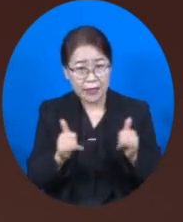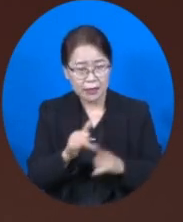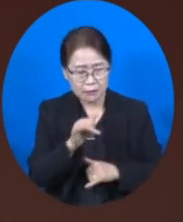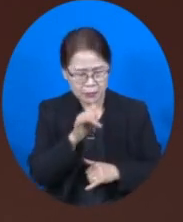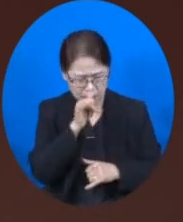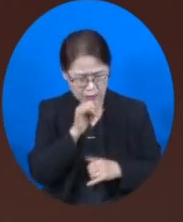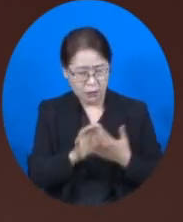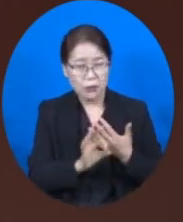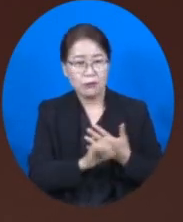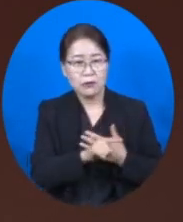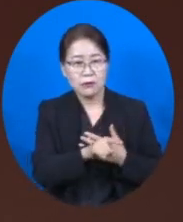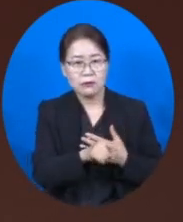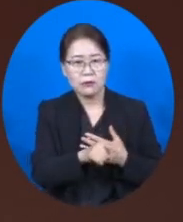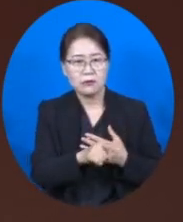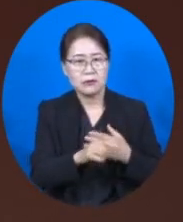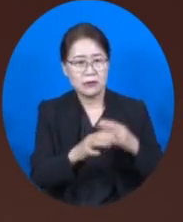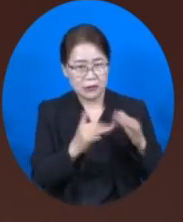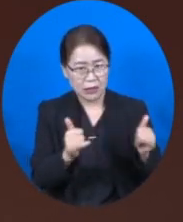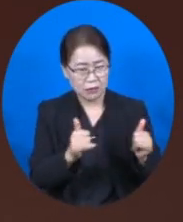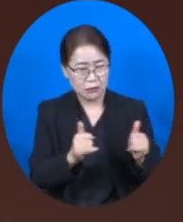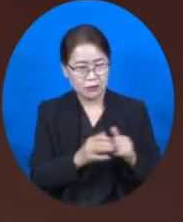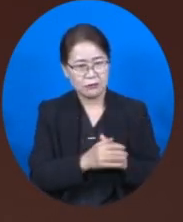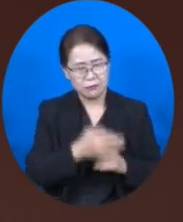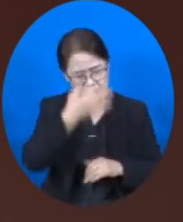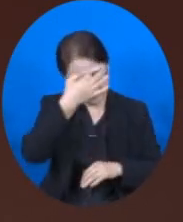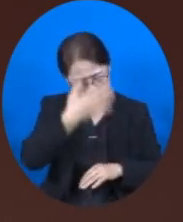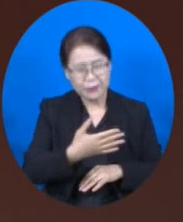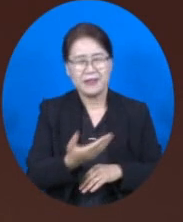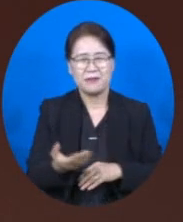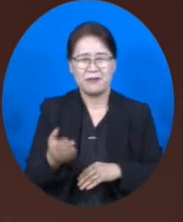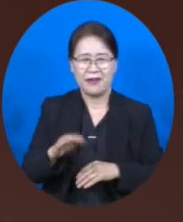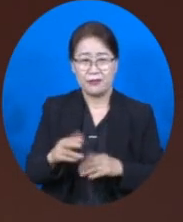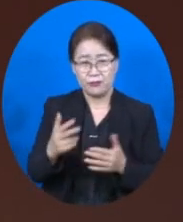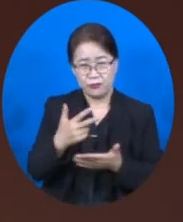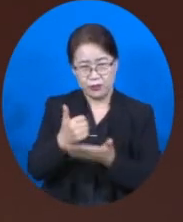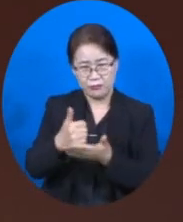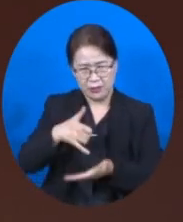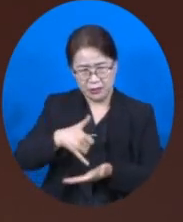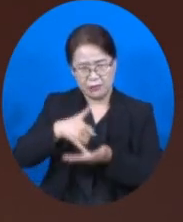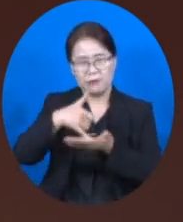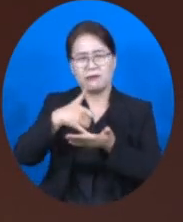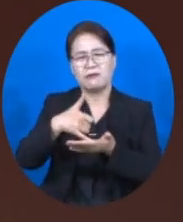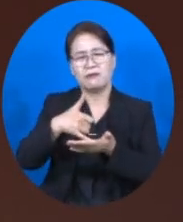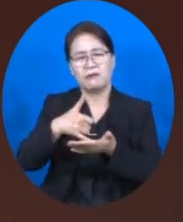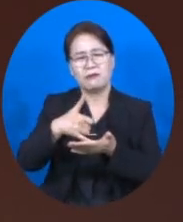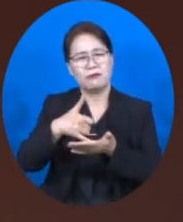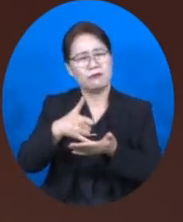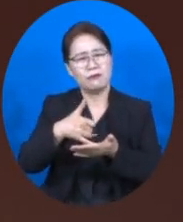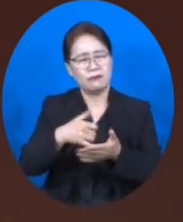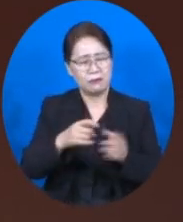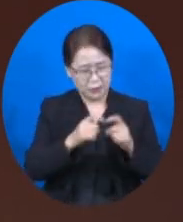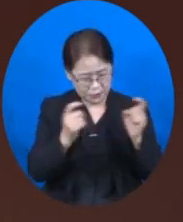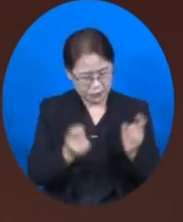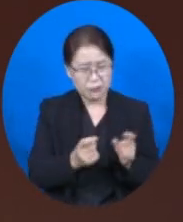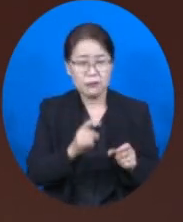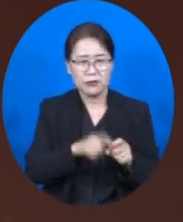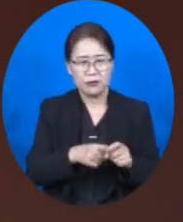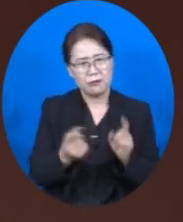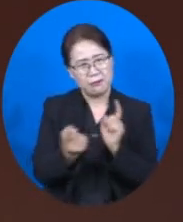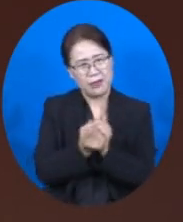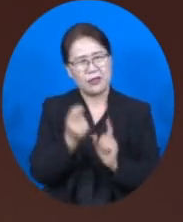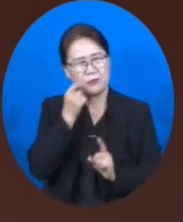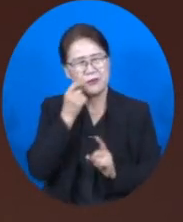있다면 그 사람은 죄송하지만 주님을 인격적으로 개인적으로 만나지